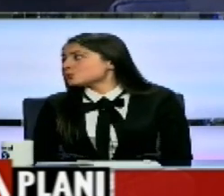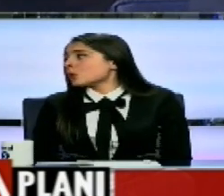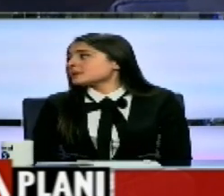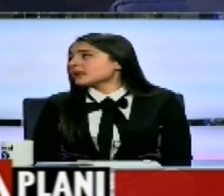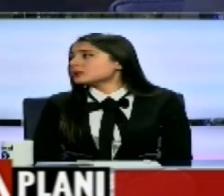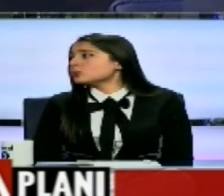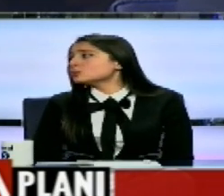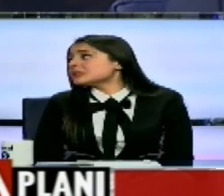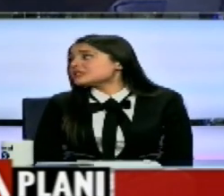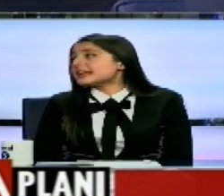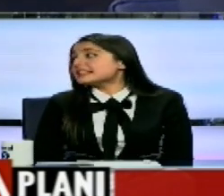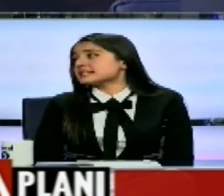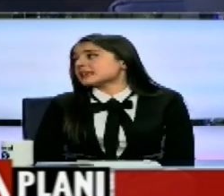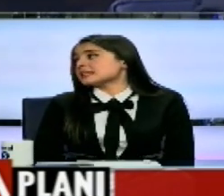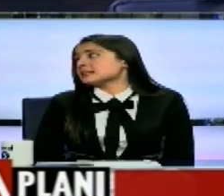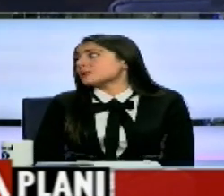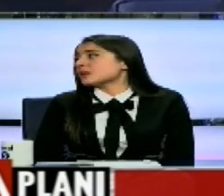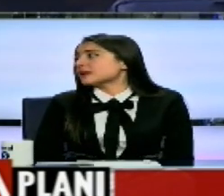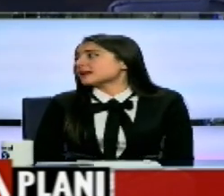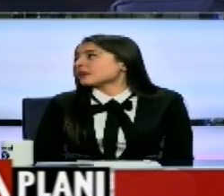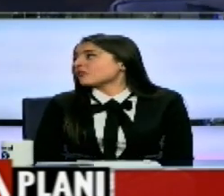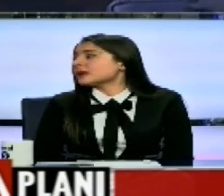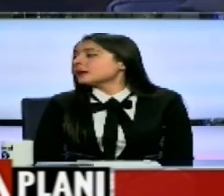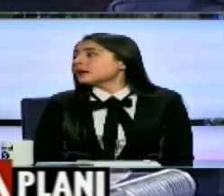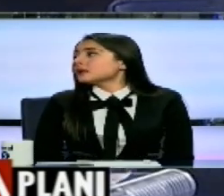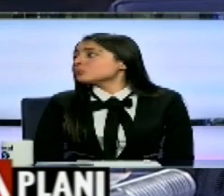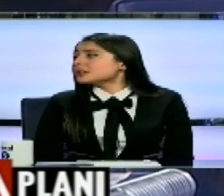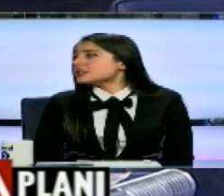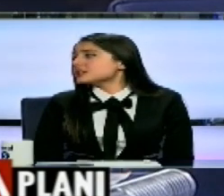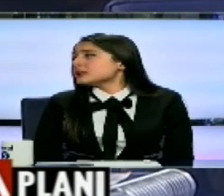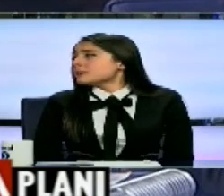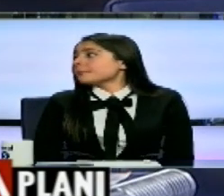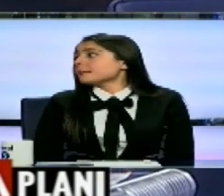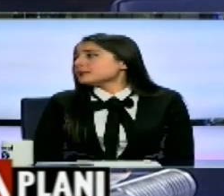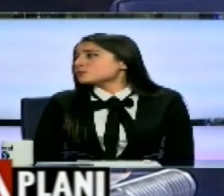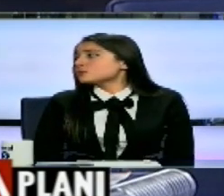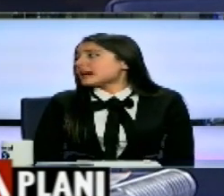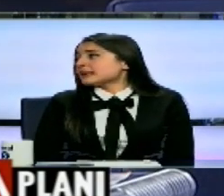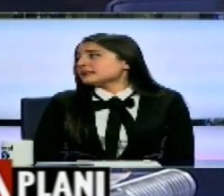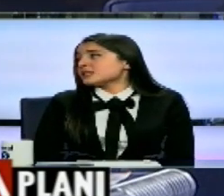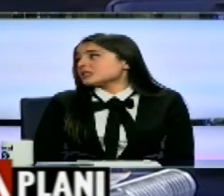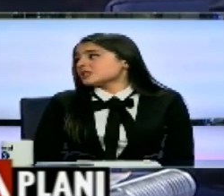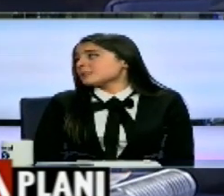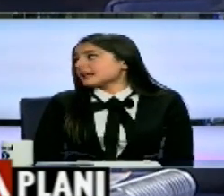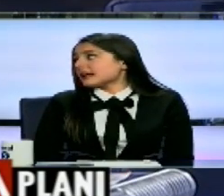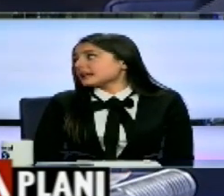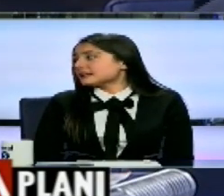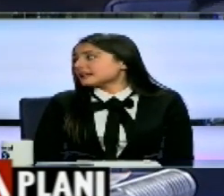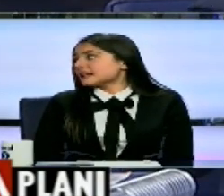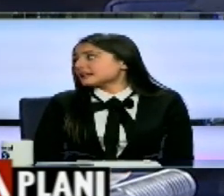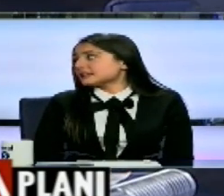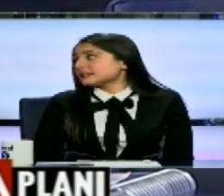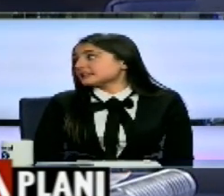hukukçusu olması gerekiyor. Bunlar için ekstra paralara gerek var. Bunlar için biliyorsunuz dernek, işitme